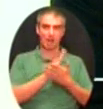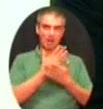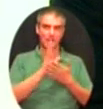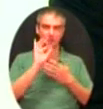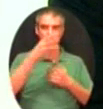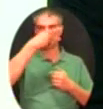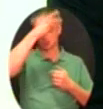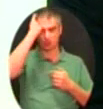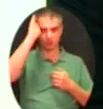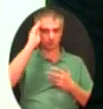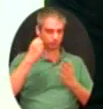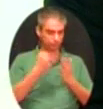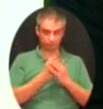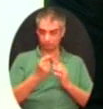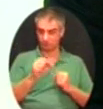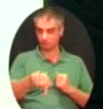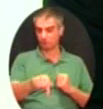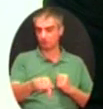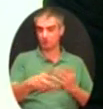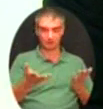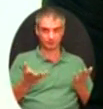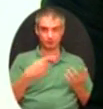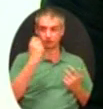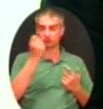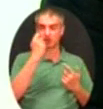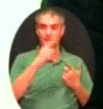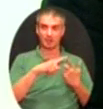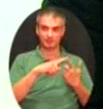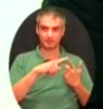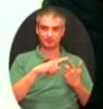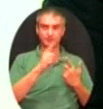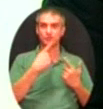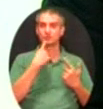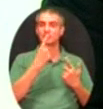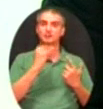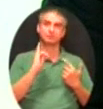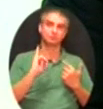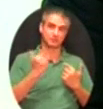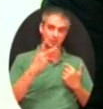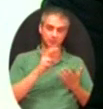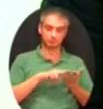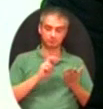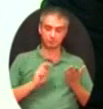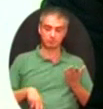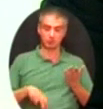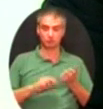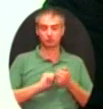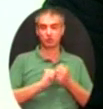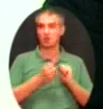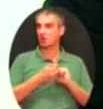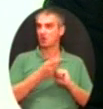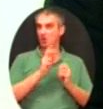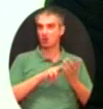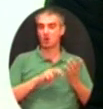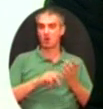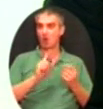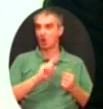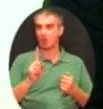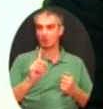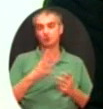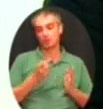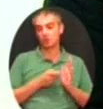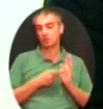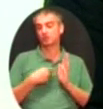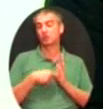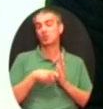של דונלד טראמפ. סוף השבוע הזה, צריך להזכיר, בשבת, הוא יאמר בסופו של דבר, האם הוא פורש מההסכם או שהוא לא פורש, אבל... דורש